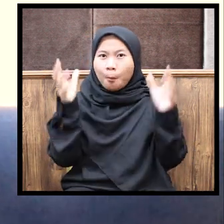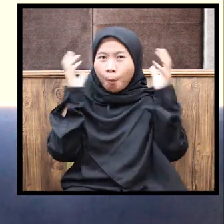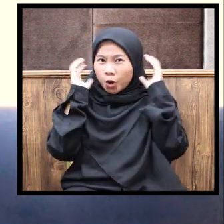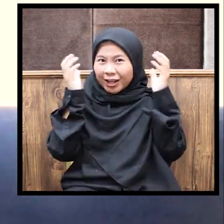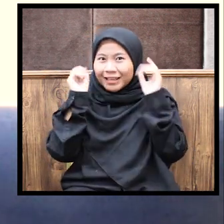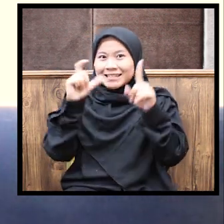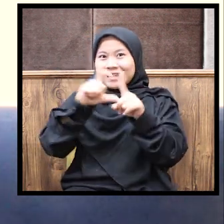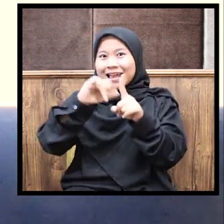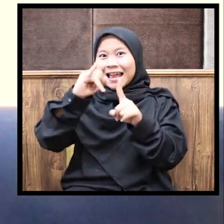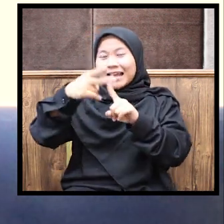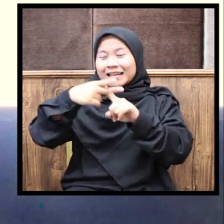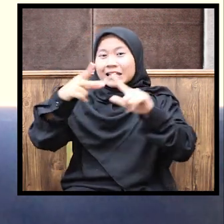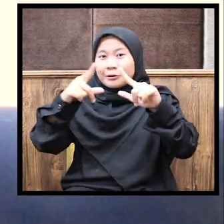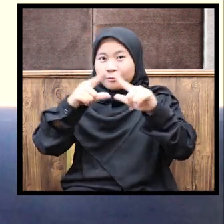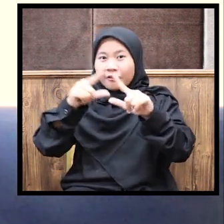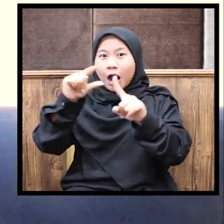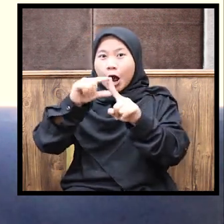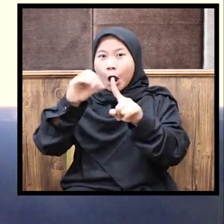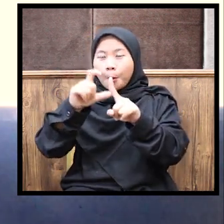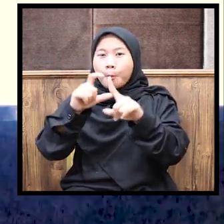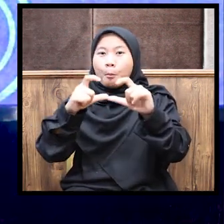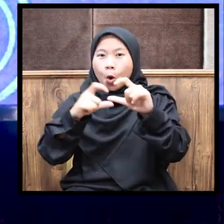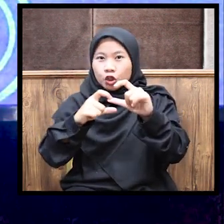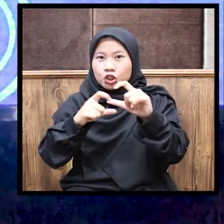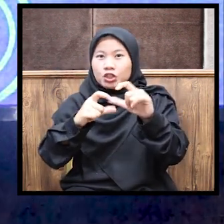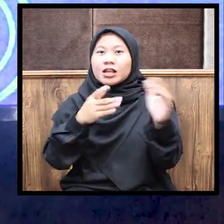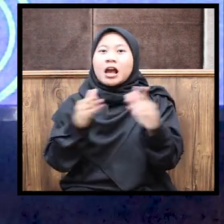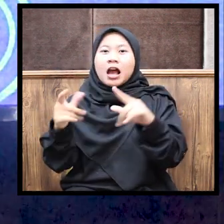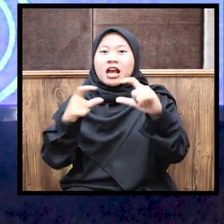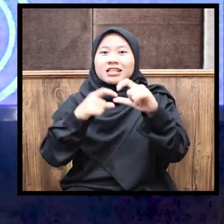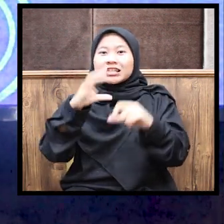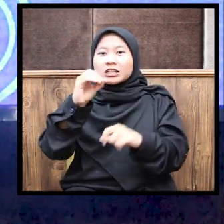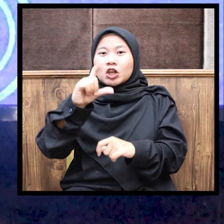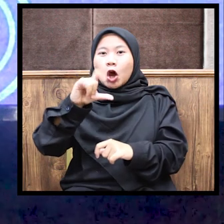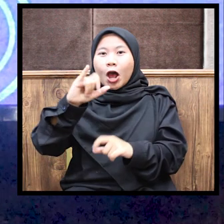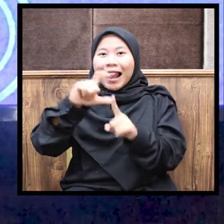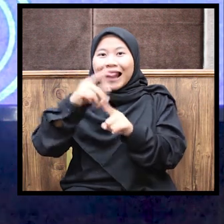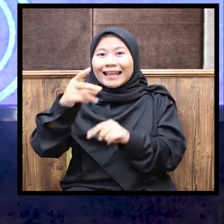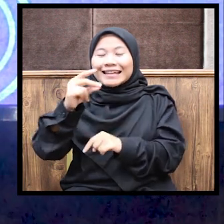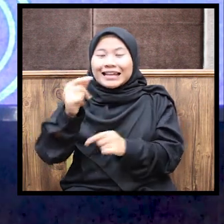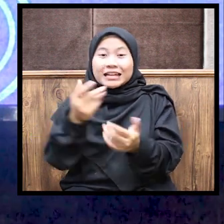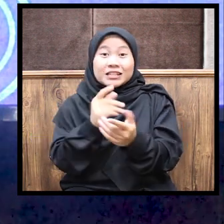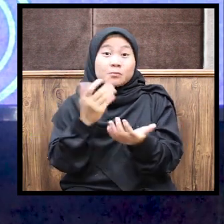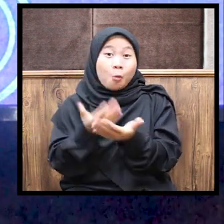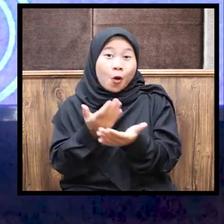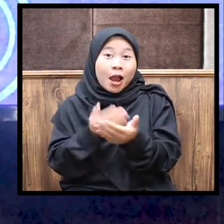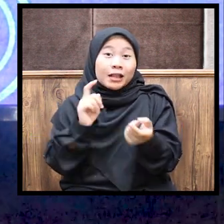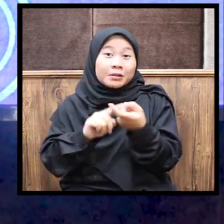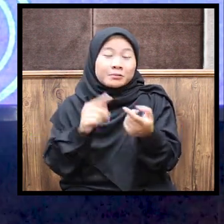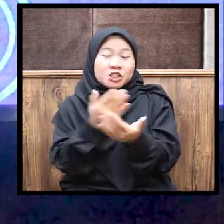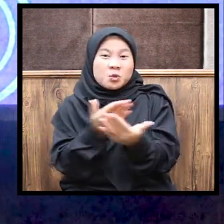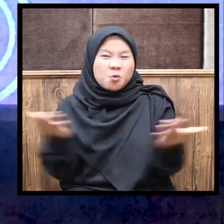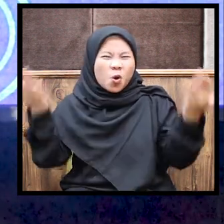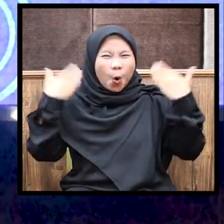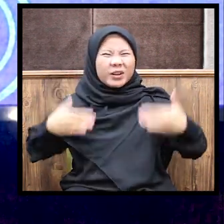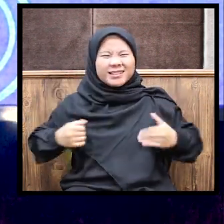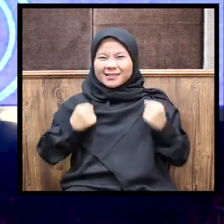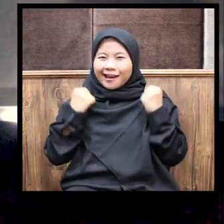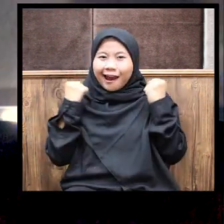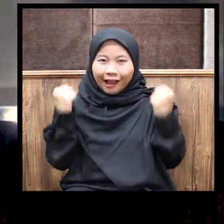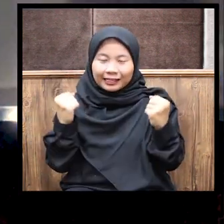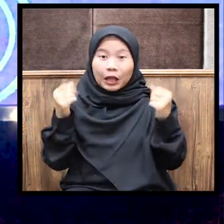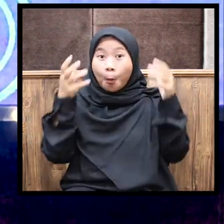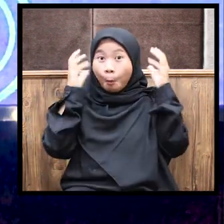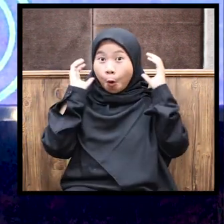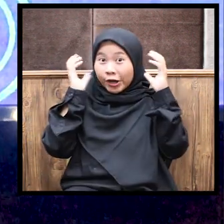divapot Solider semoga teman-teman sekalian dalam keadaan sehat walafiat podcast